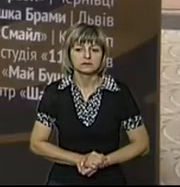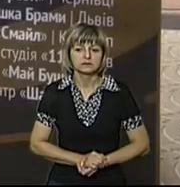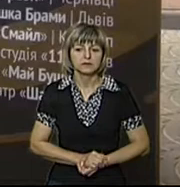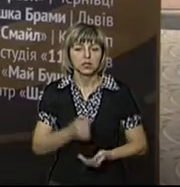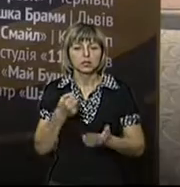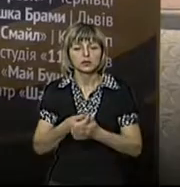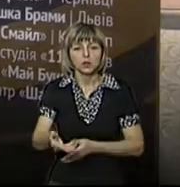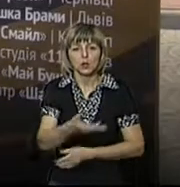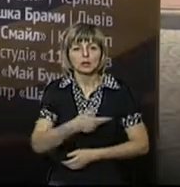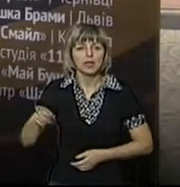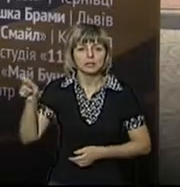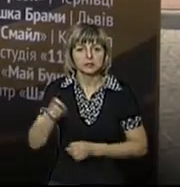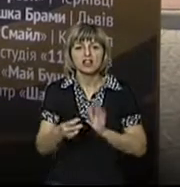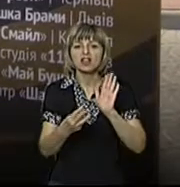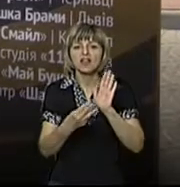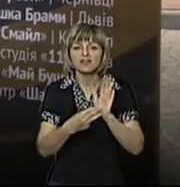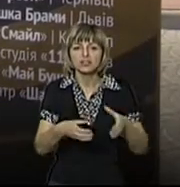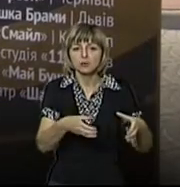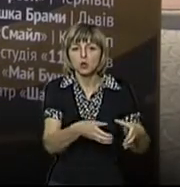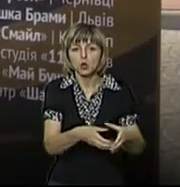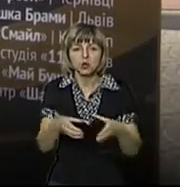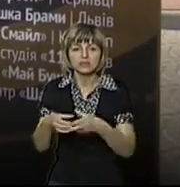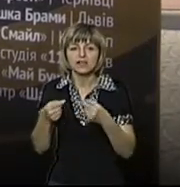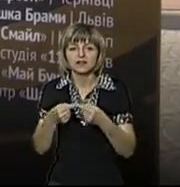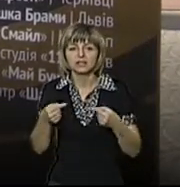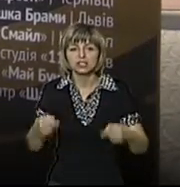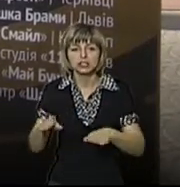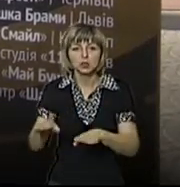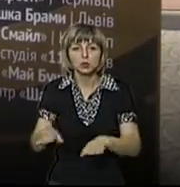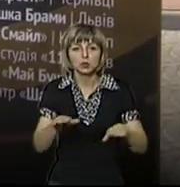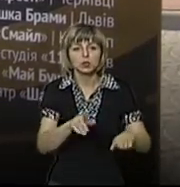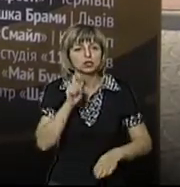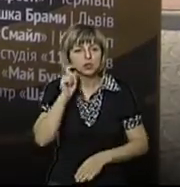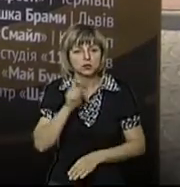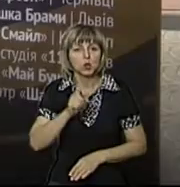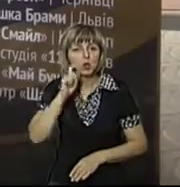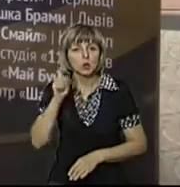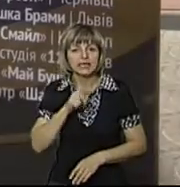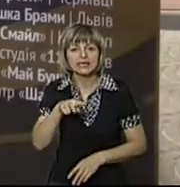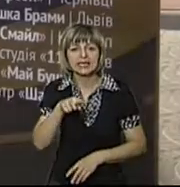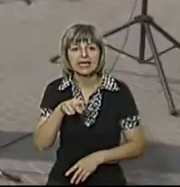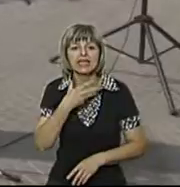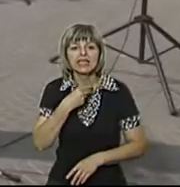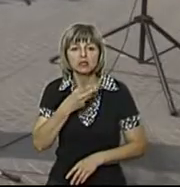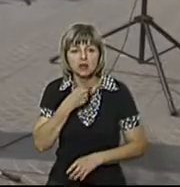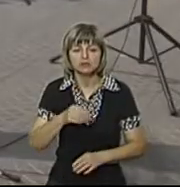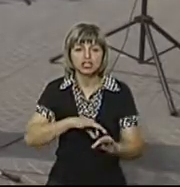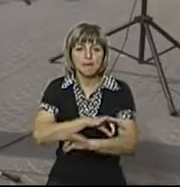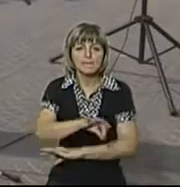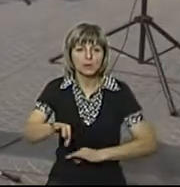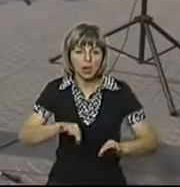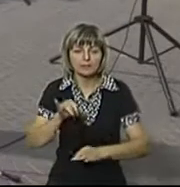До нас приїхало 8 колективів із різних куточків України, також україно-литовський проєкт